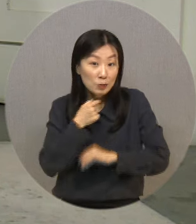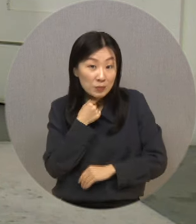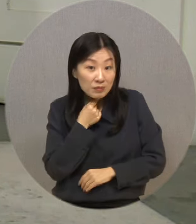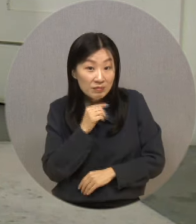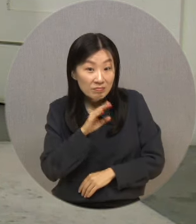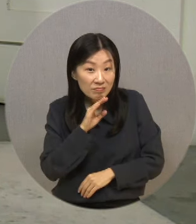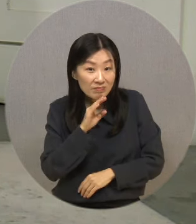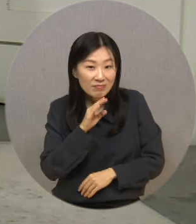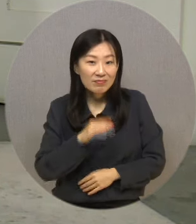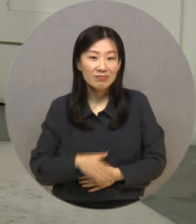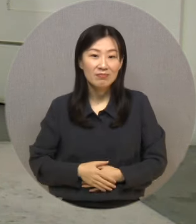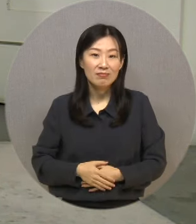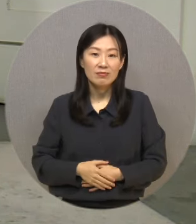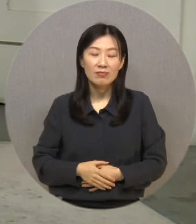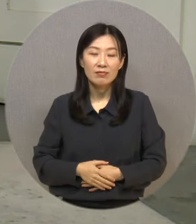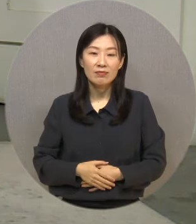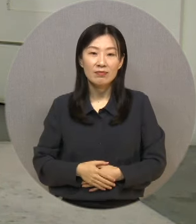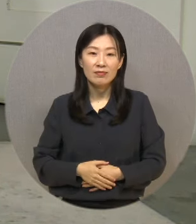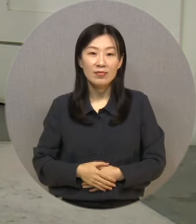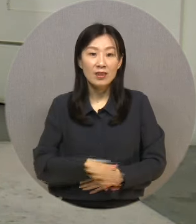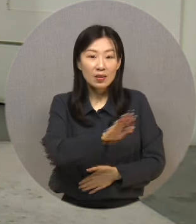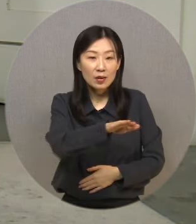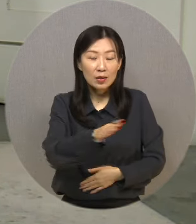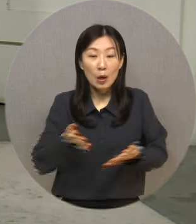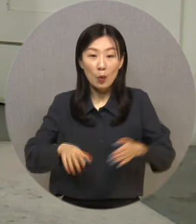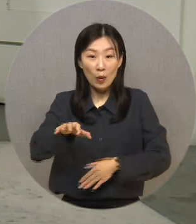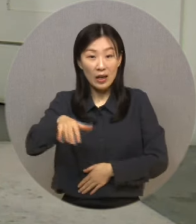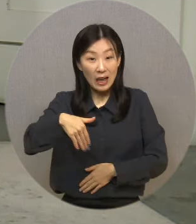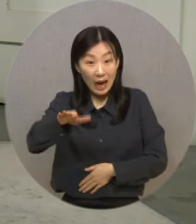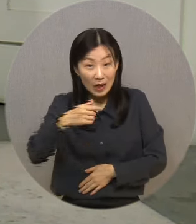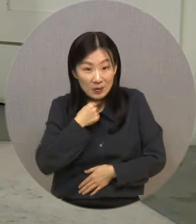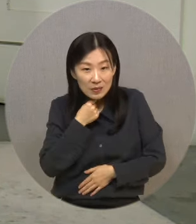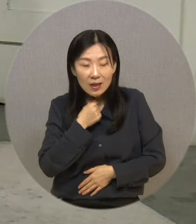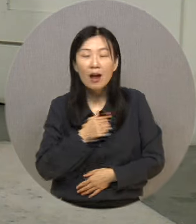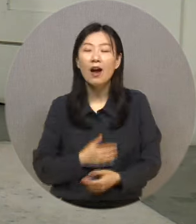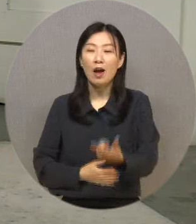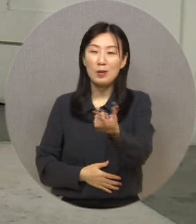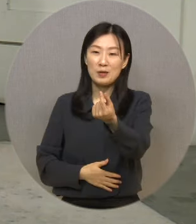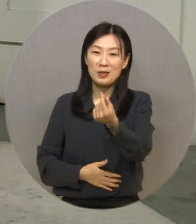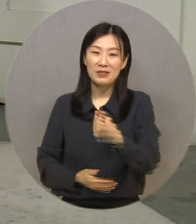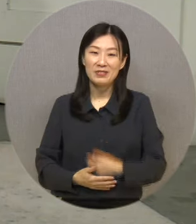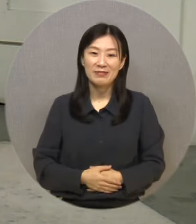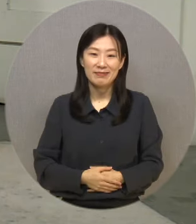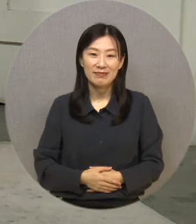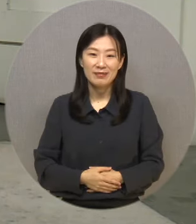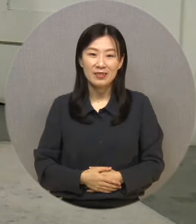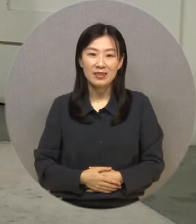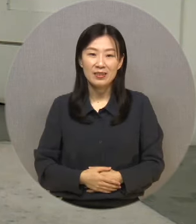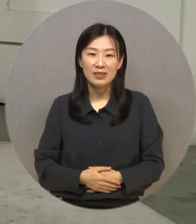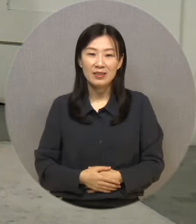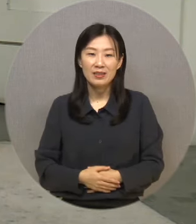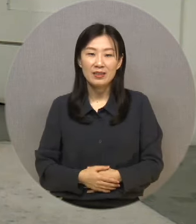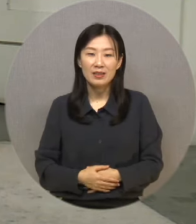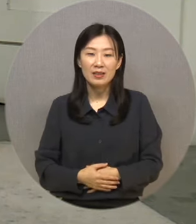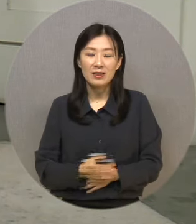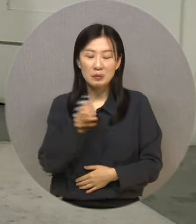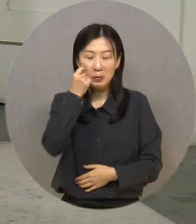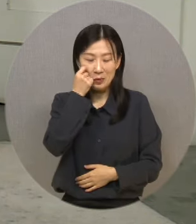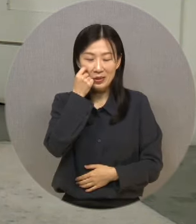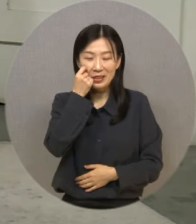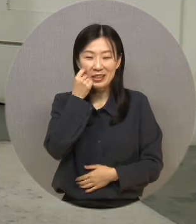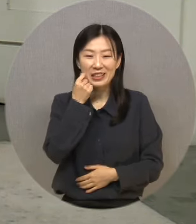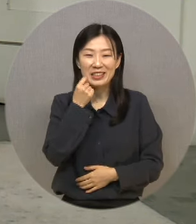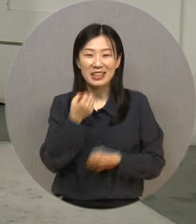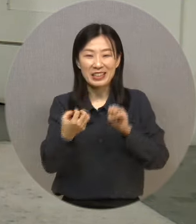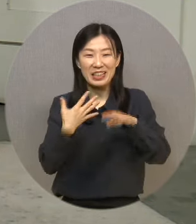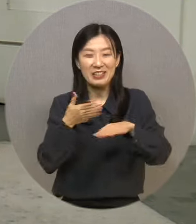선생님, 네, 고향에 부쩍 가고 싶으시겠어요? 네, 물론입니다. 네. 예, 목이 메여서 조금 대답이 늦게 나왔어요. 고향에